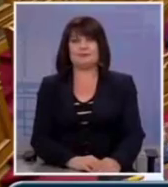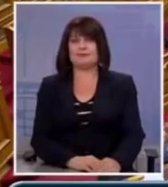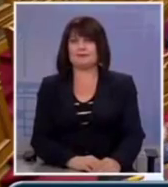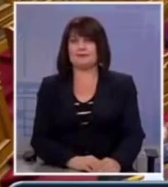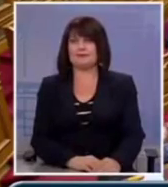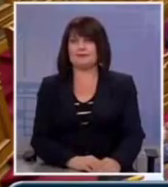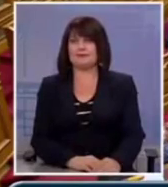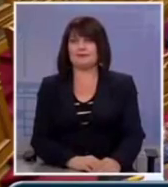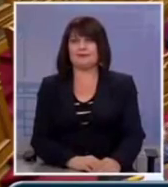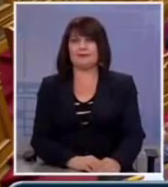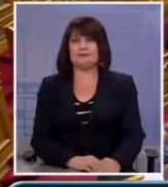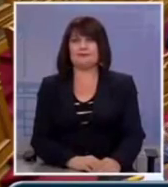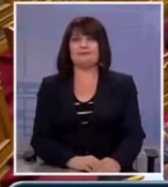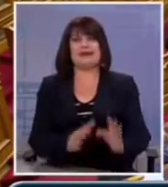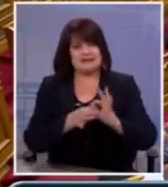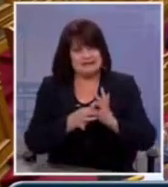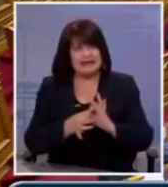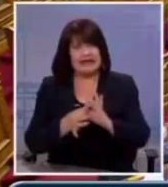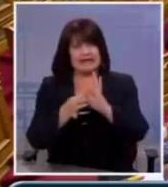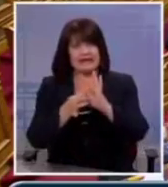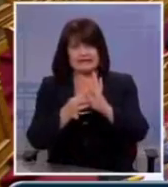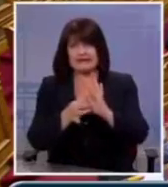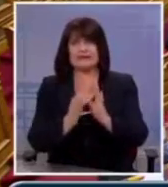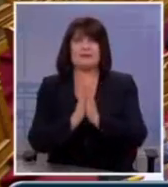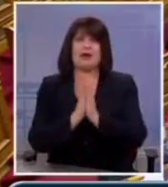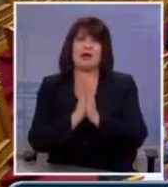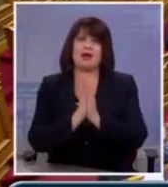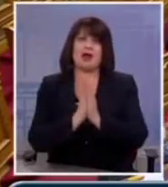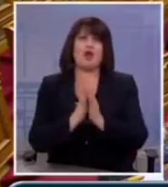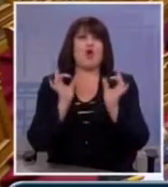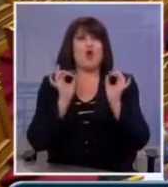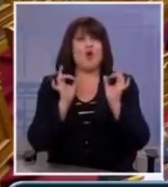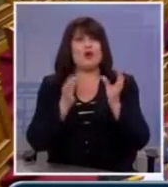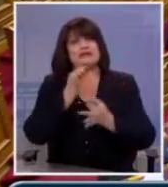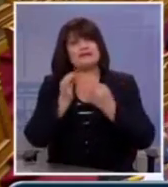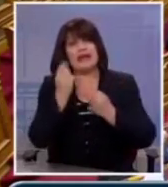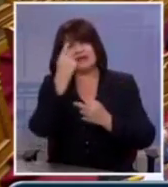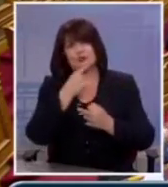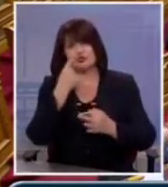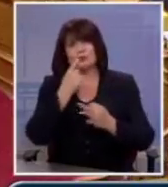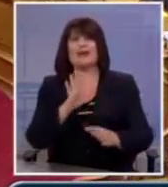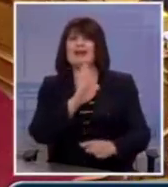κύριε Μαντά, κύριε Θεοδωράκη, συνεχίστε χωρίς αναφορές τέτοιου κύριε είδους. Βούτσι,